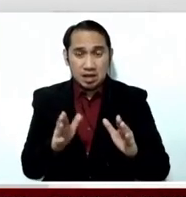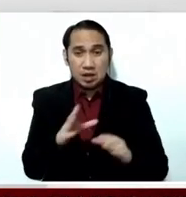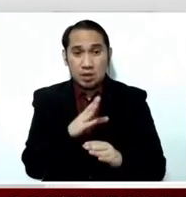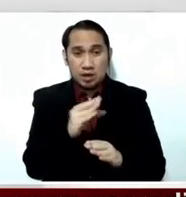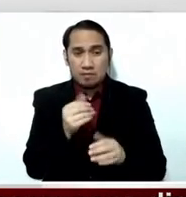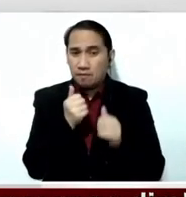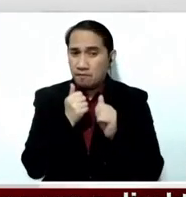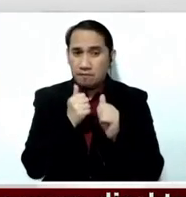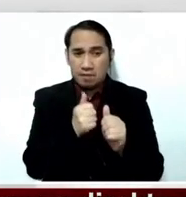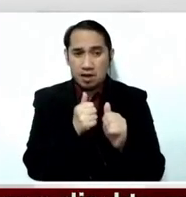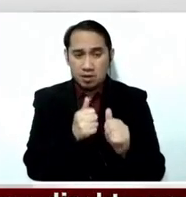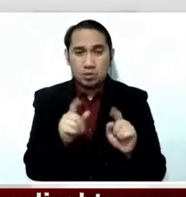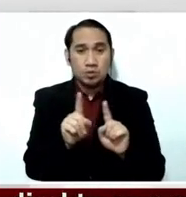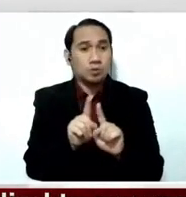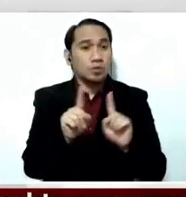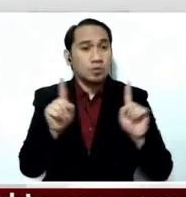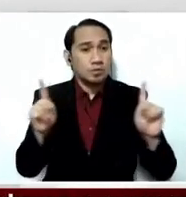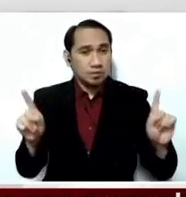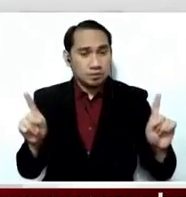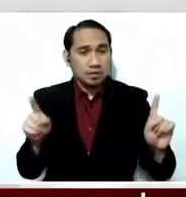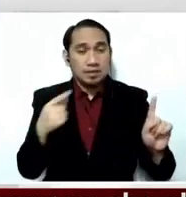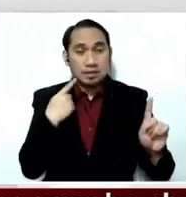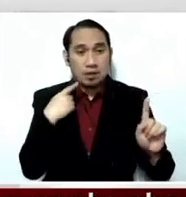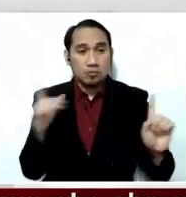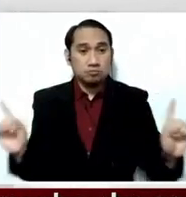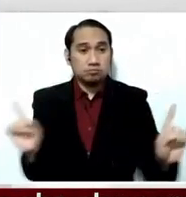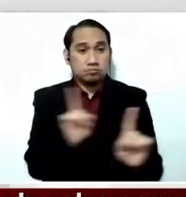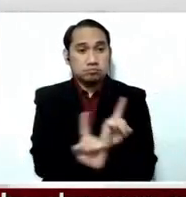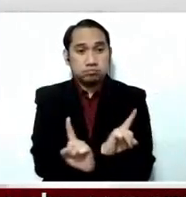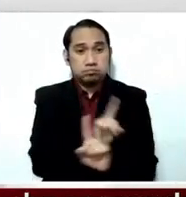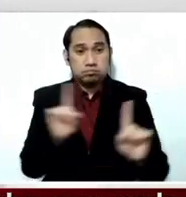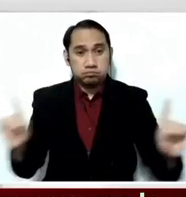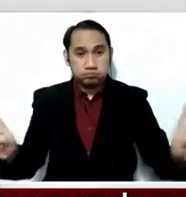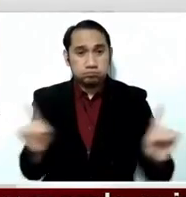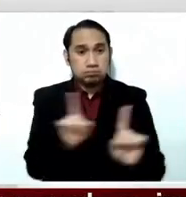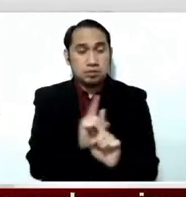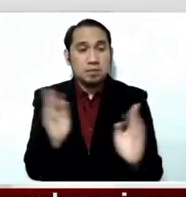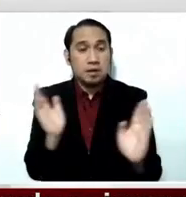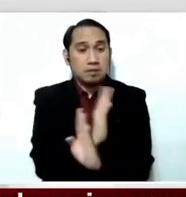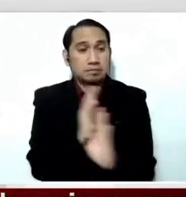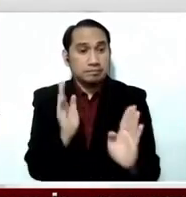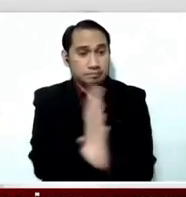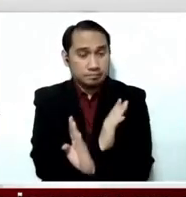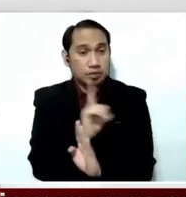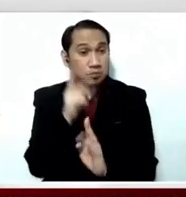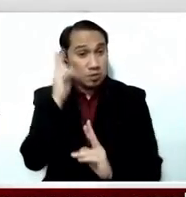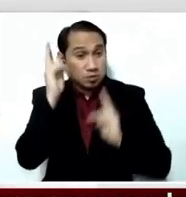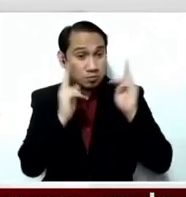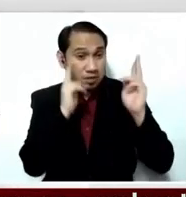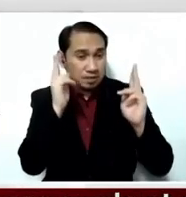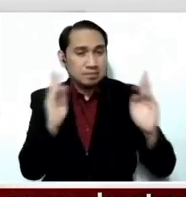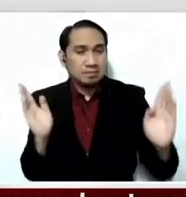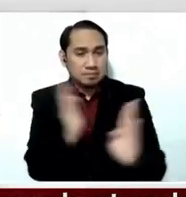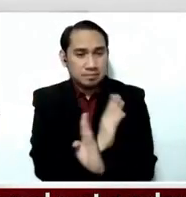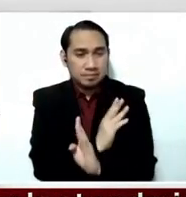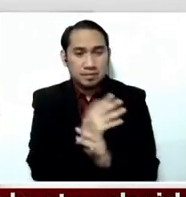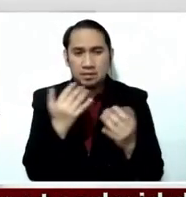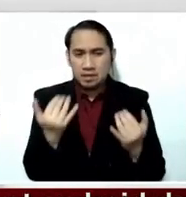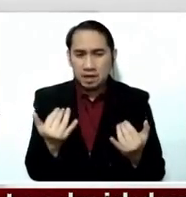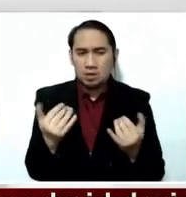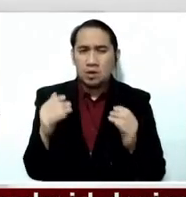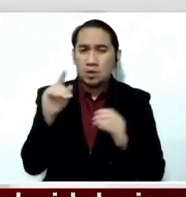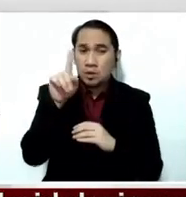ang social distancing, salitan sila ng duty ng isa pang hairstylist. Pero tanong niya, kailan sila